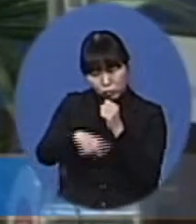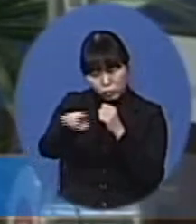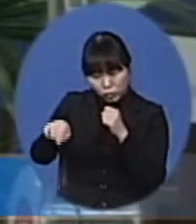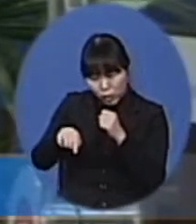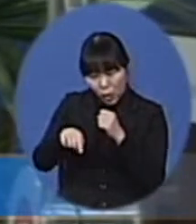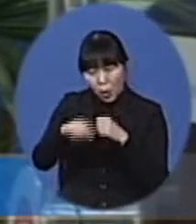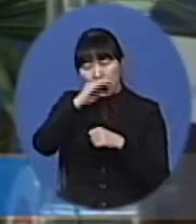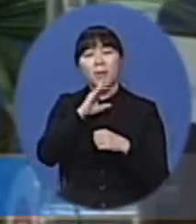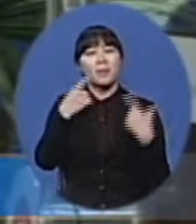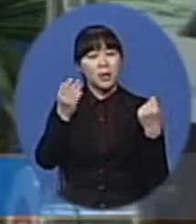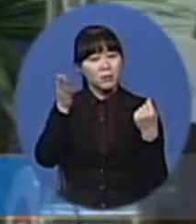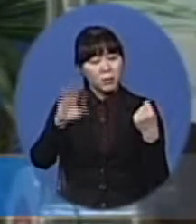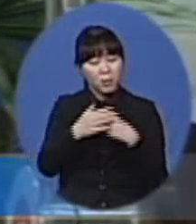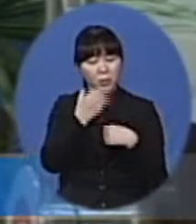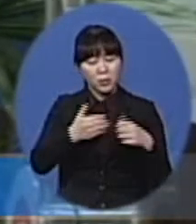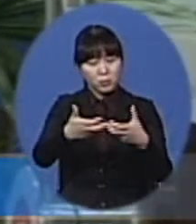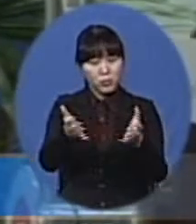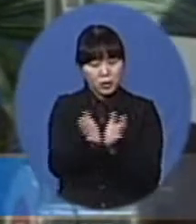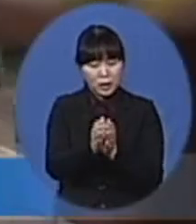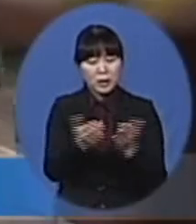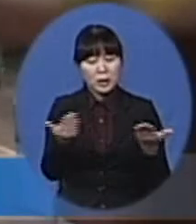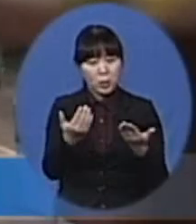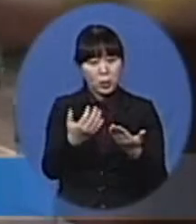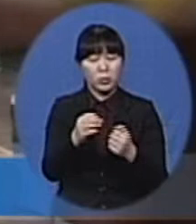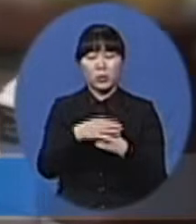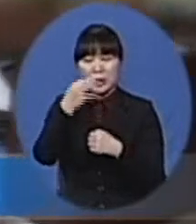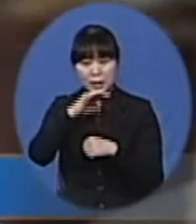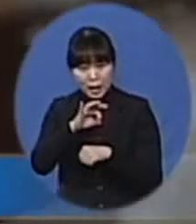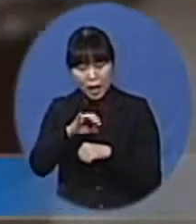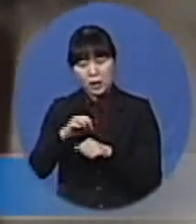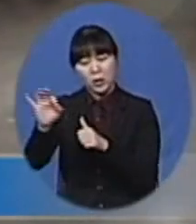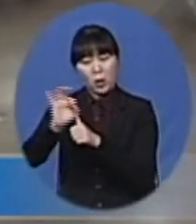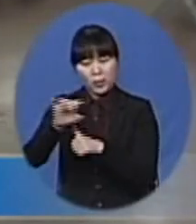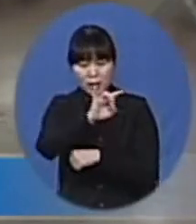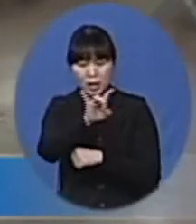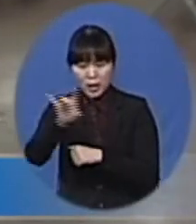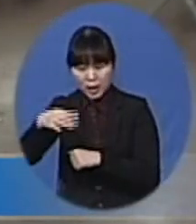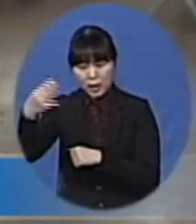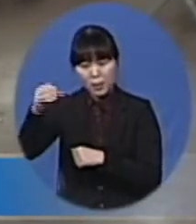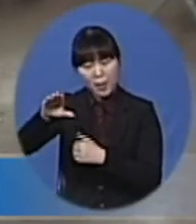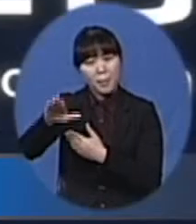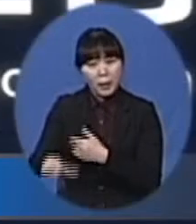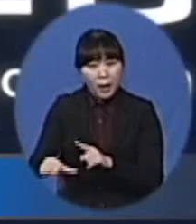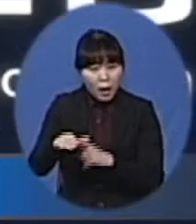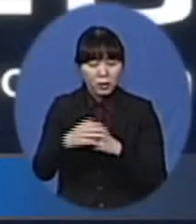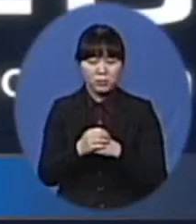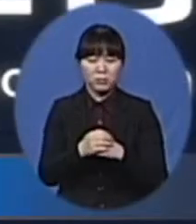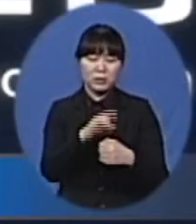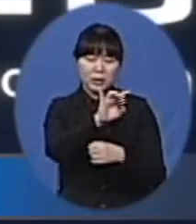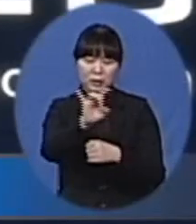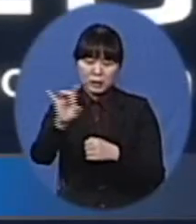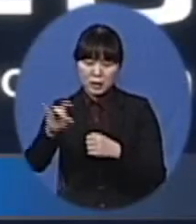것이 합리적인데도 복지부는 근로소득, 이자소득, 연금소득 각각 4천만 원 이하 등 소득